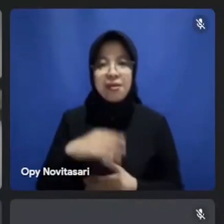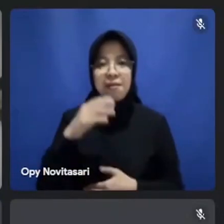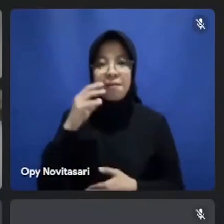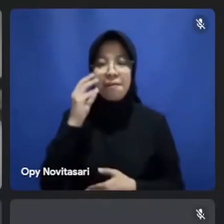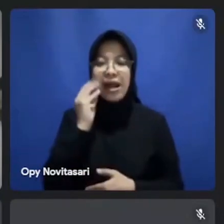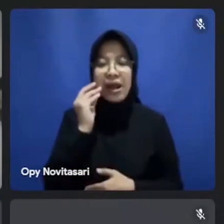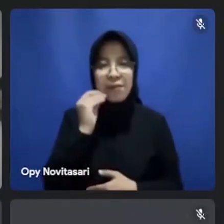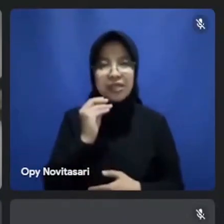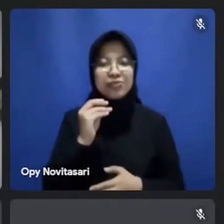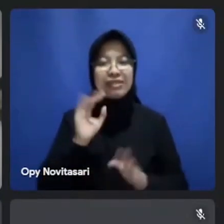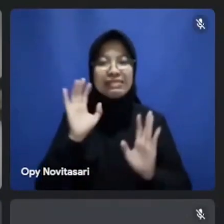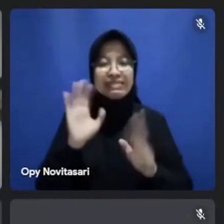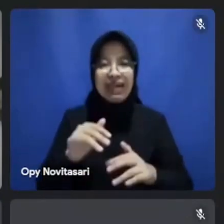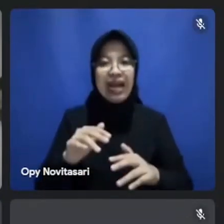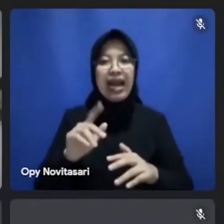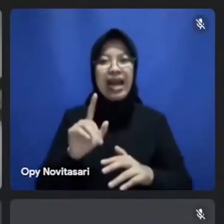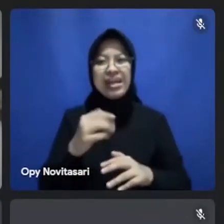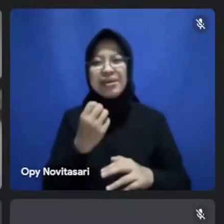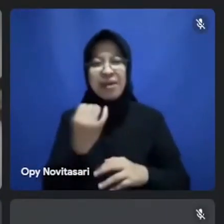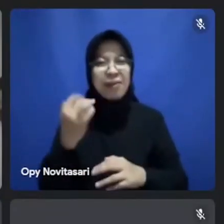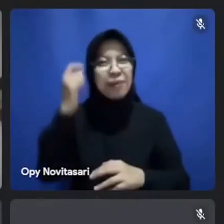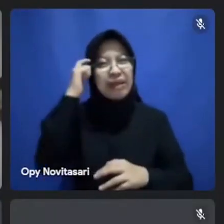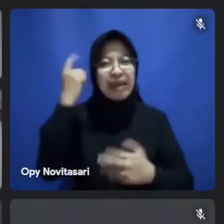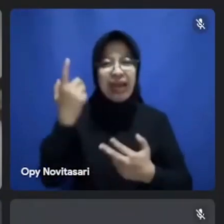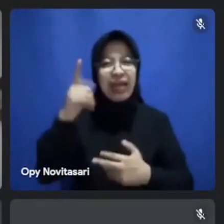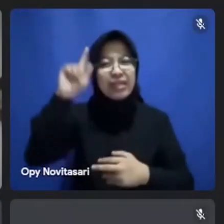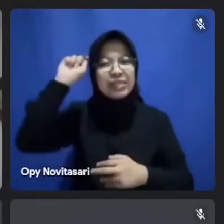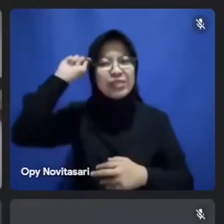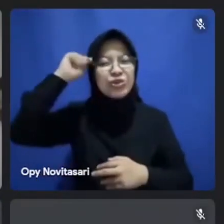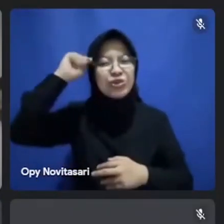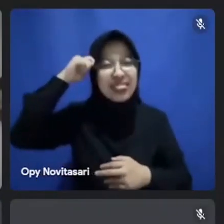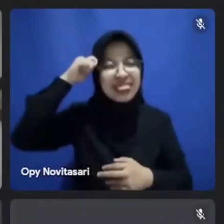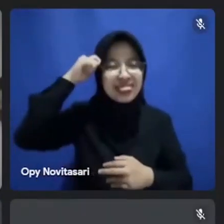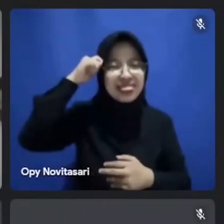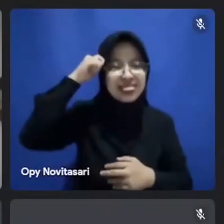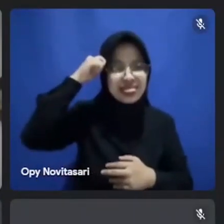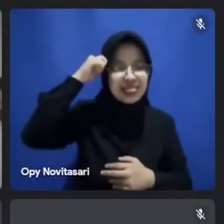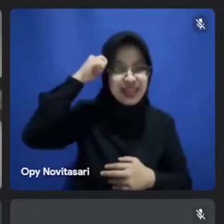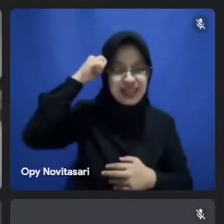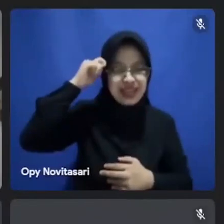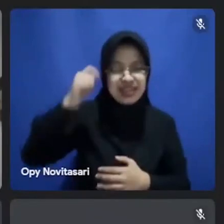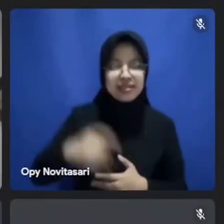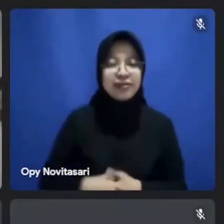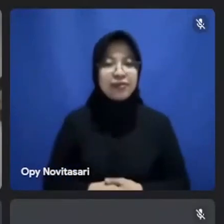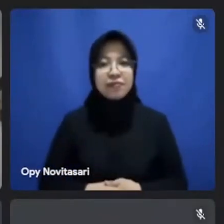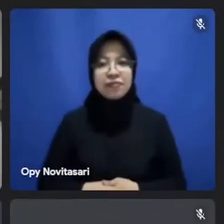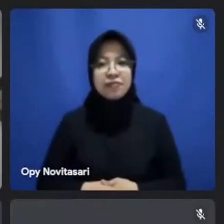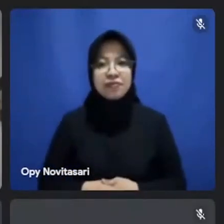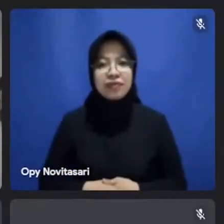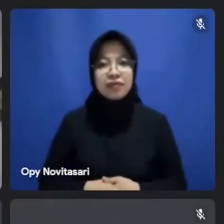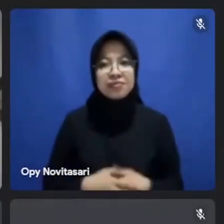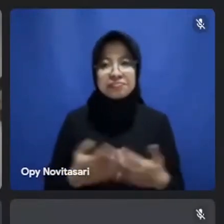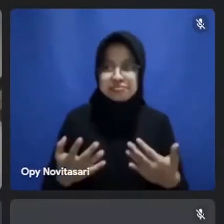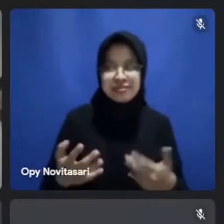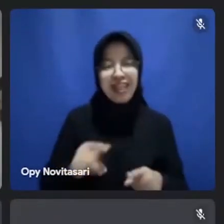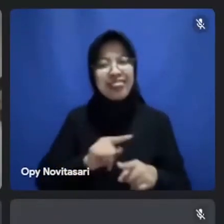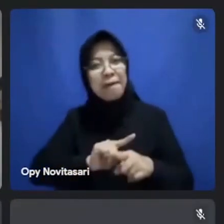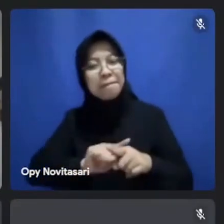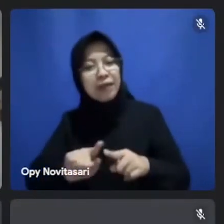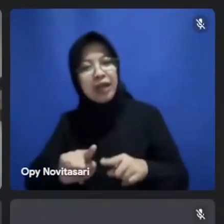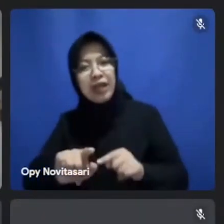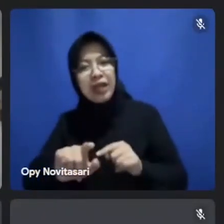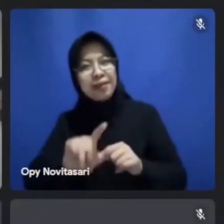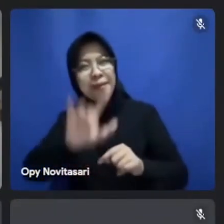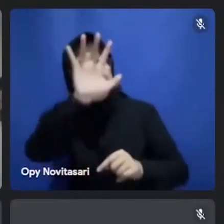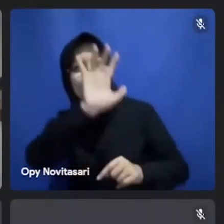karena dengan gagasan normal ini akan menjadi sangat sulit diterima tapi kalau kita melihat dengan cara